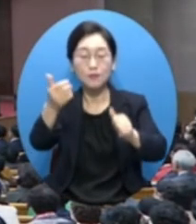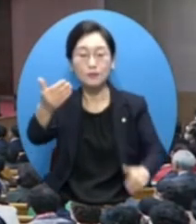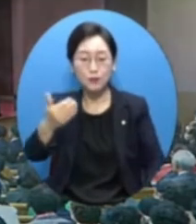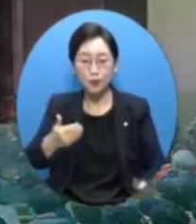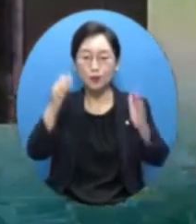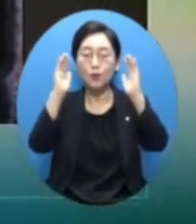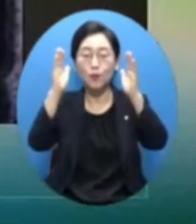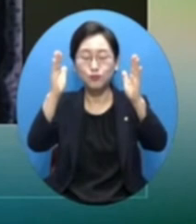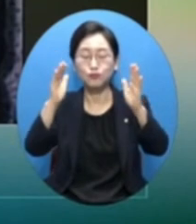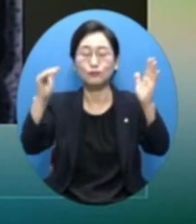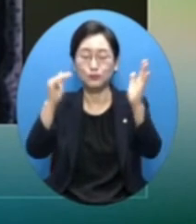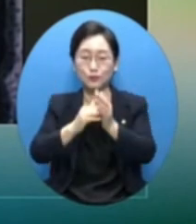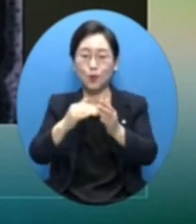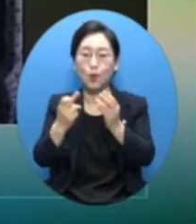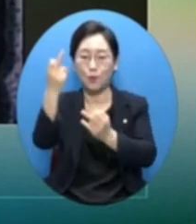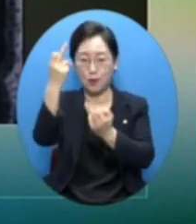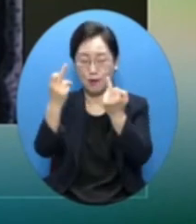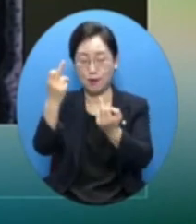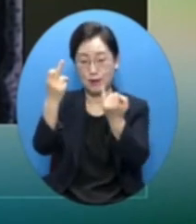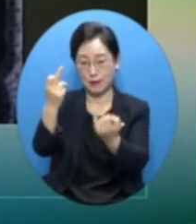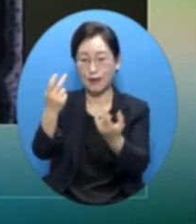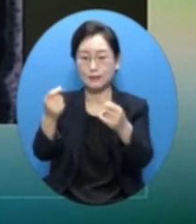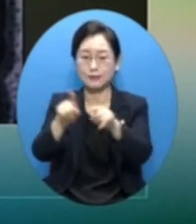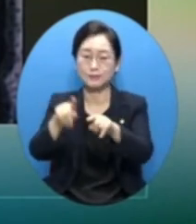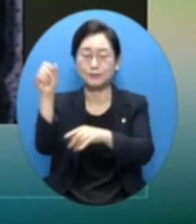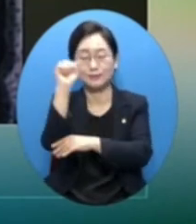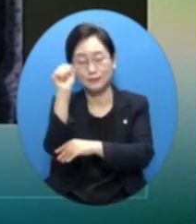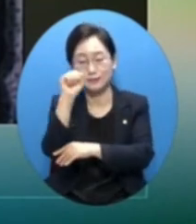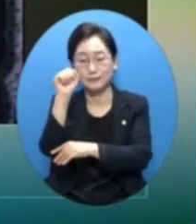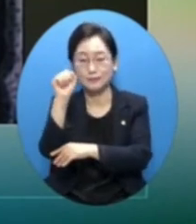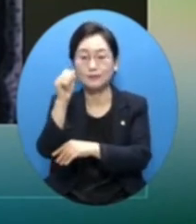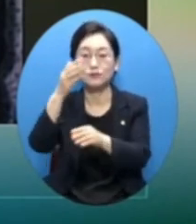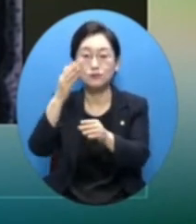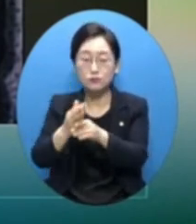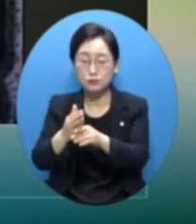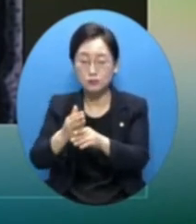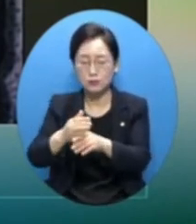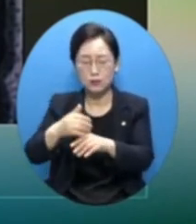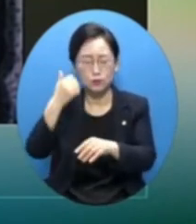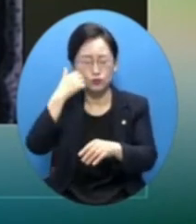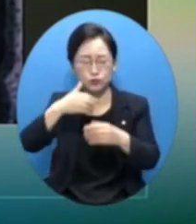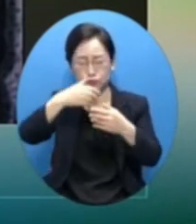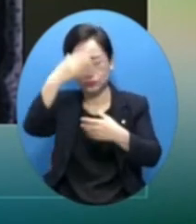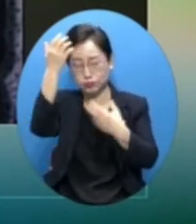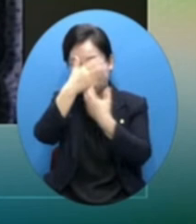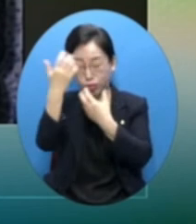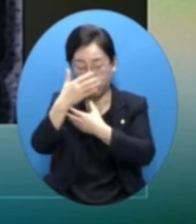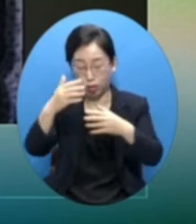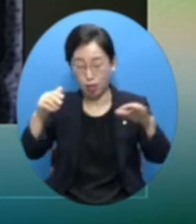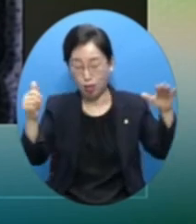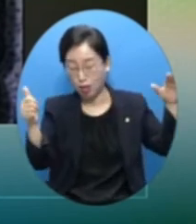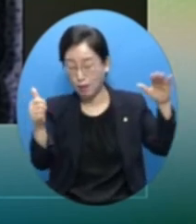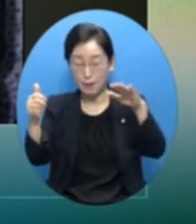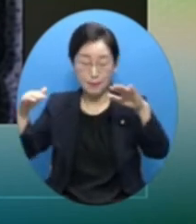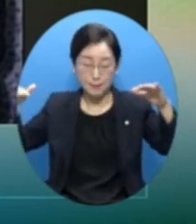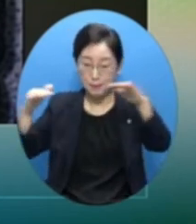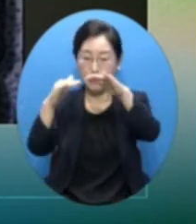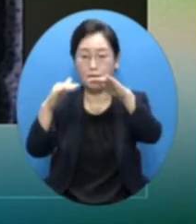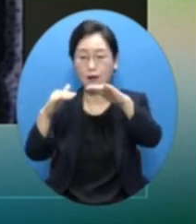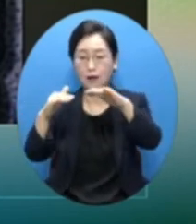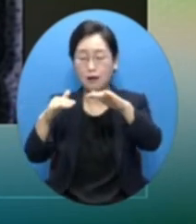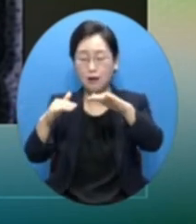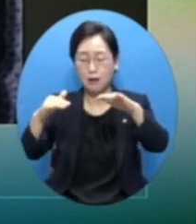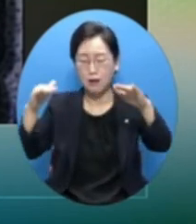마치고 오빠가 운전하는 차로 몰고 나오는데 만취한 사람이 와서 차를 들이받아서 7중 중도사고로